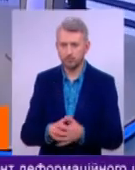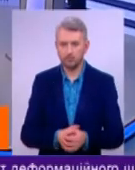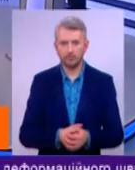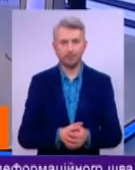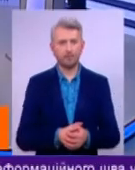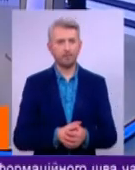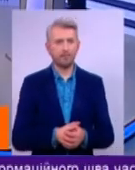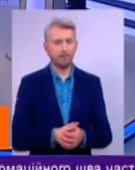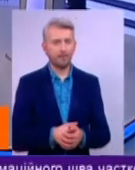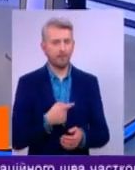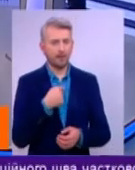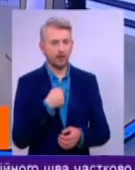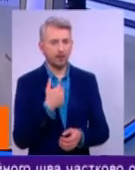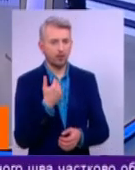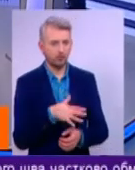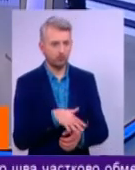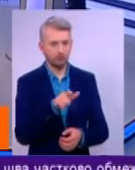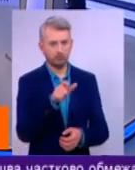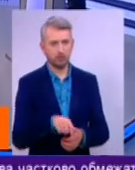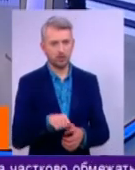мають. Є. Ну, я вже, та ж генерал,